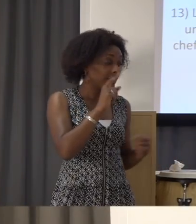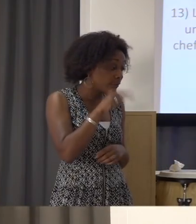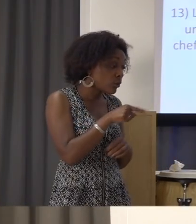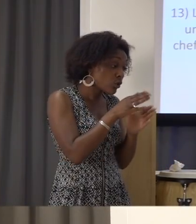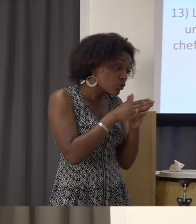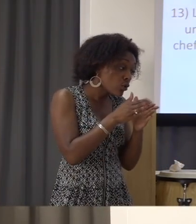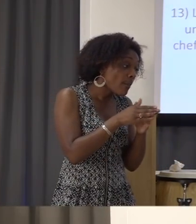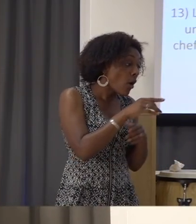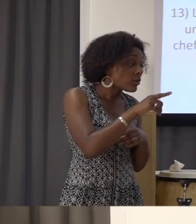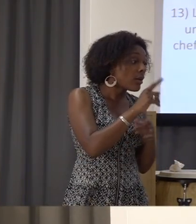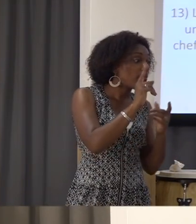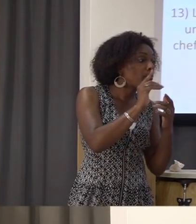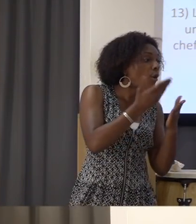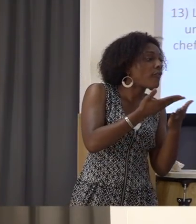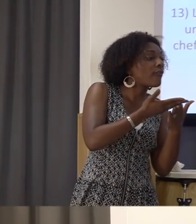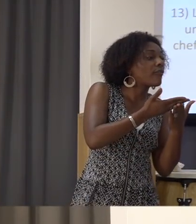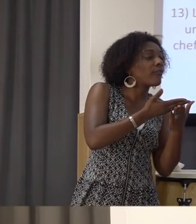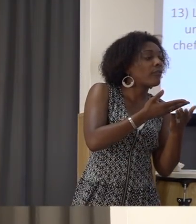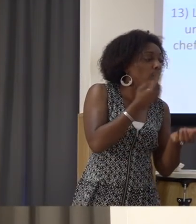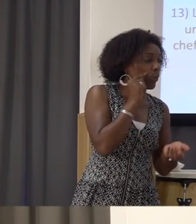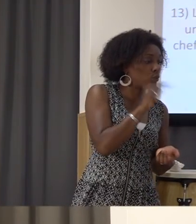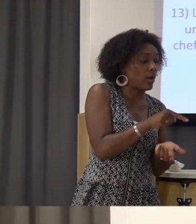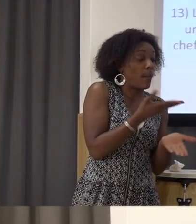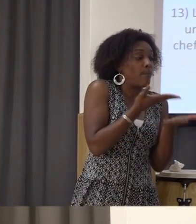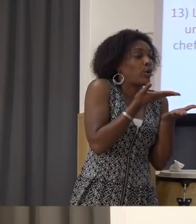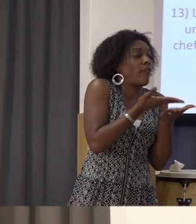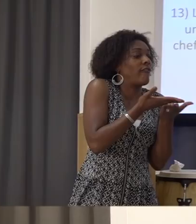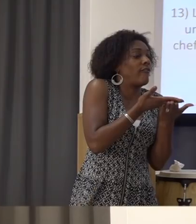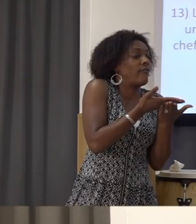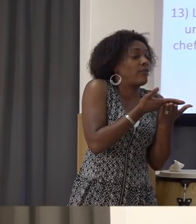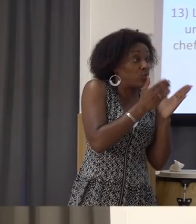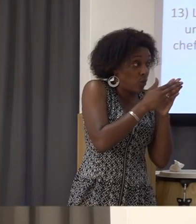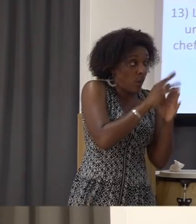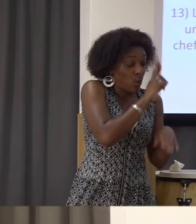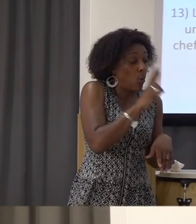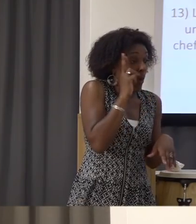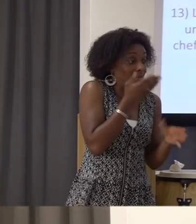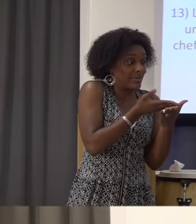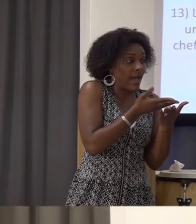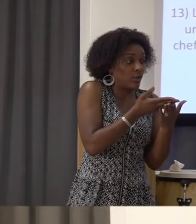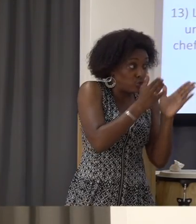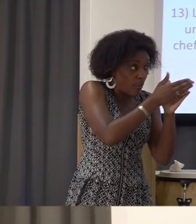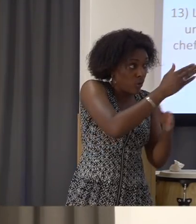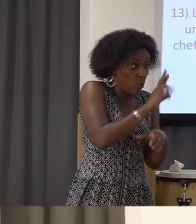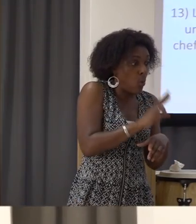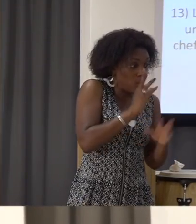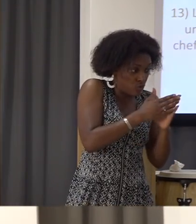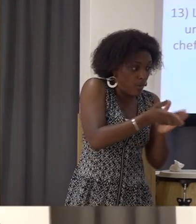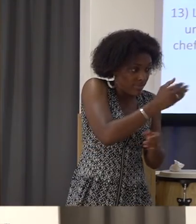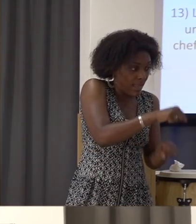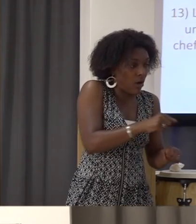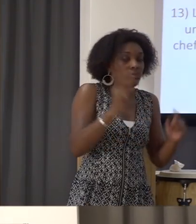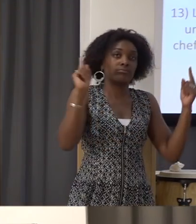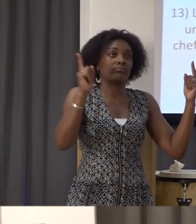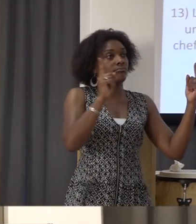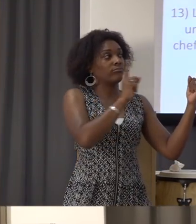bas, soit dans les lieux élevés. C'est Dieu lui-même qui lui dit, demande. Mais ce